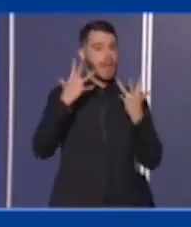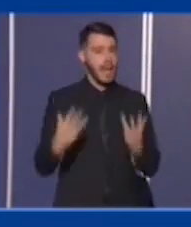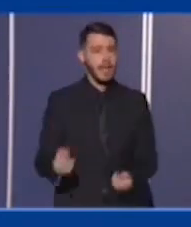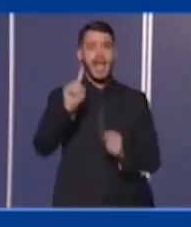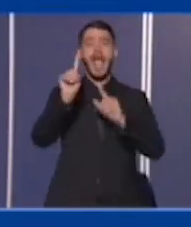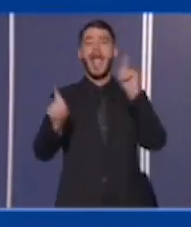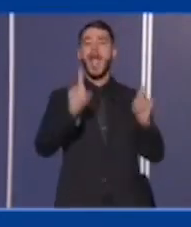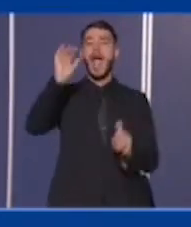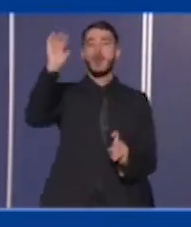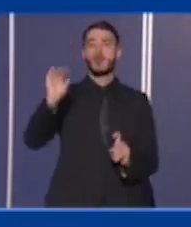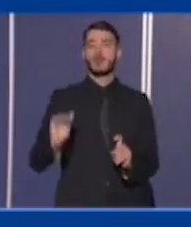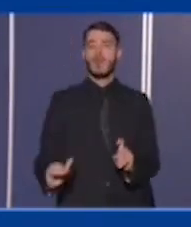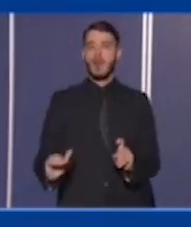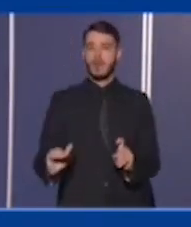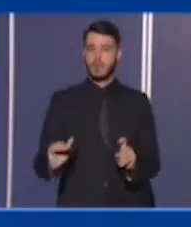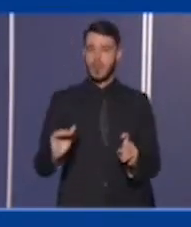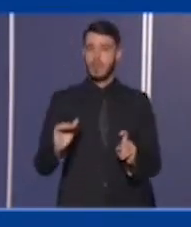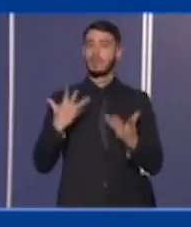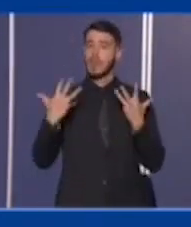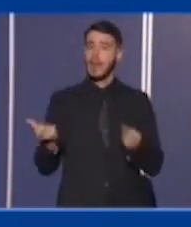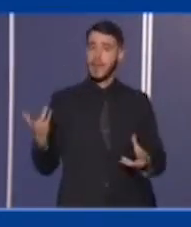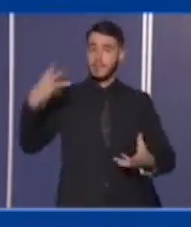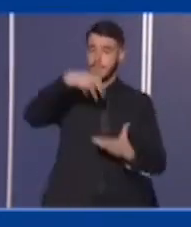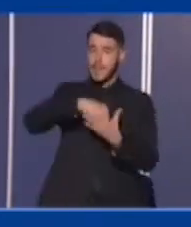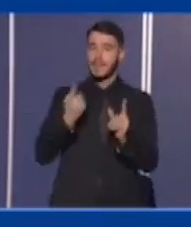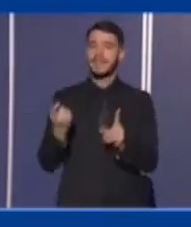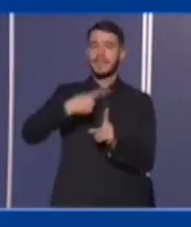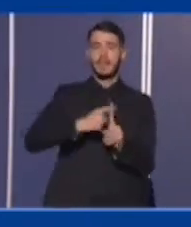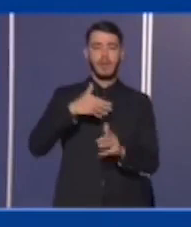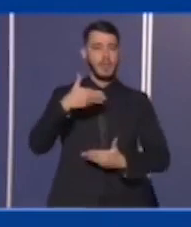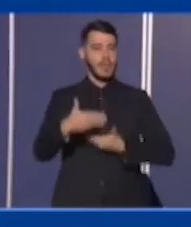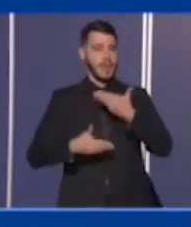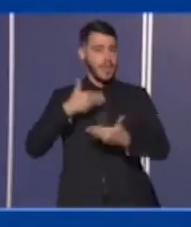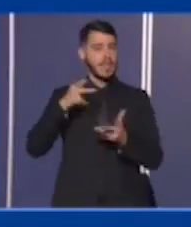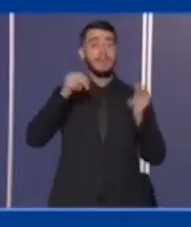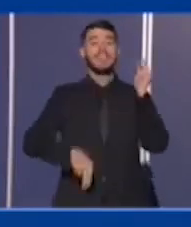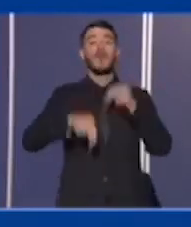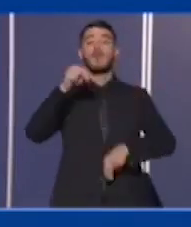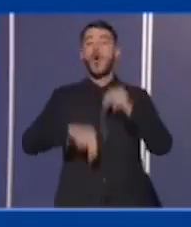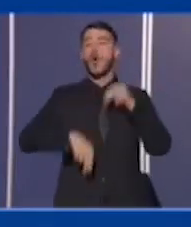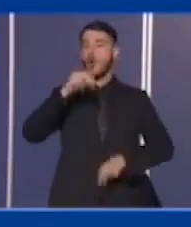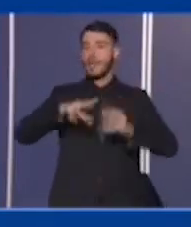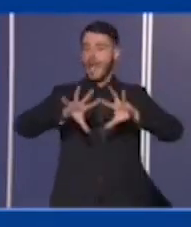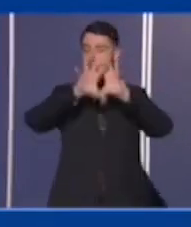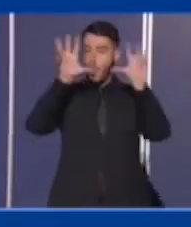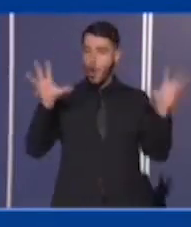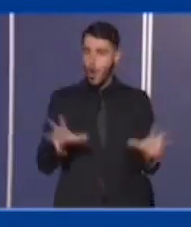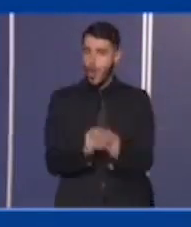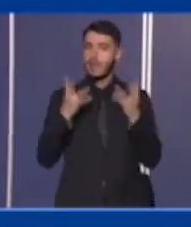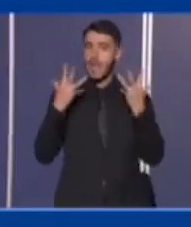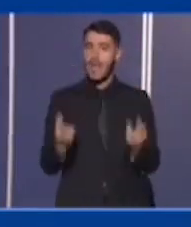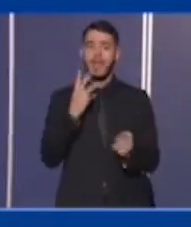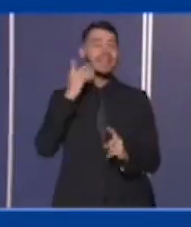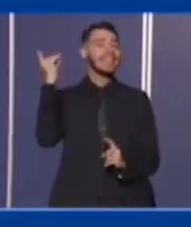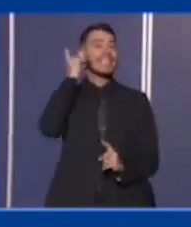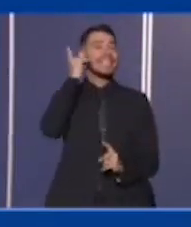απόψεων στην εφαρμογή, μέχρι και τη διαδικασία ψηφοφορίας. Την εφαρμογή μπορείτε να την κατεβάσετε στα κινητά σας και σε